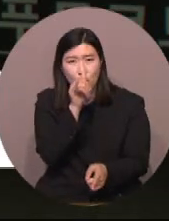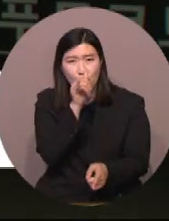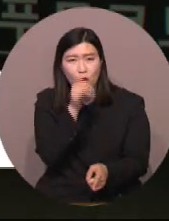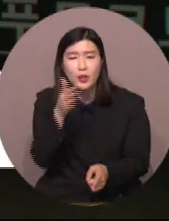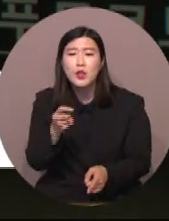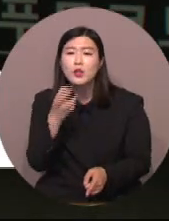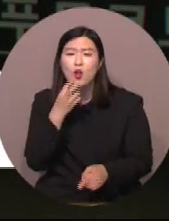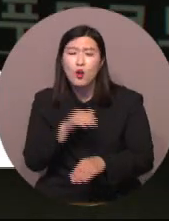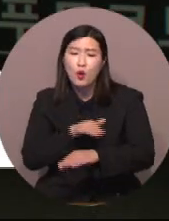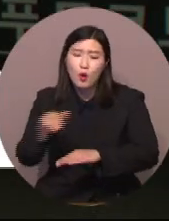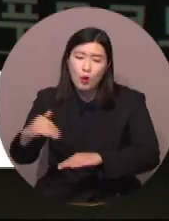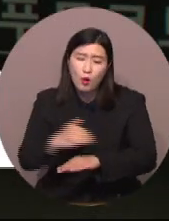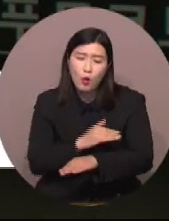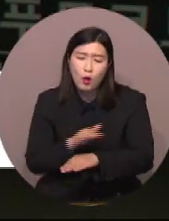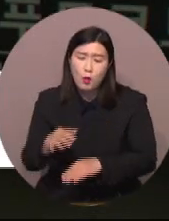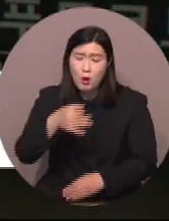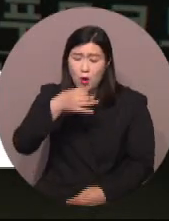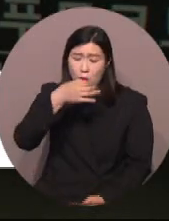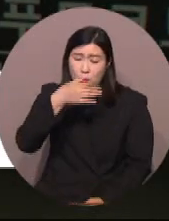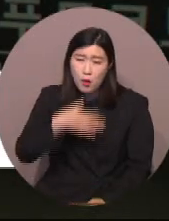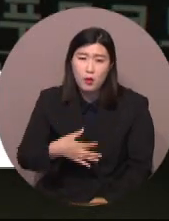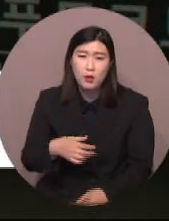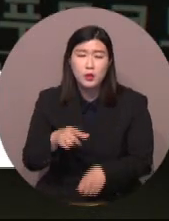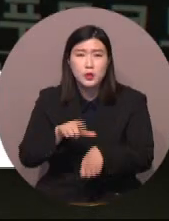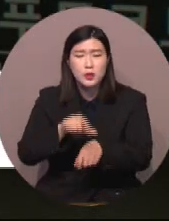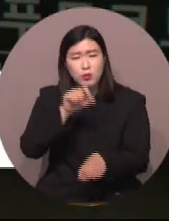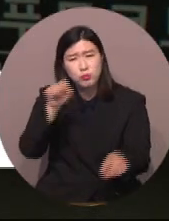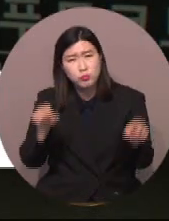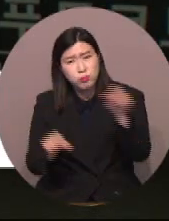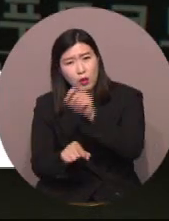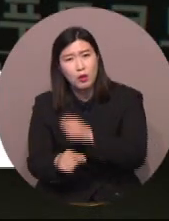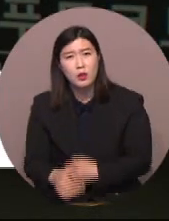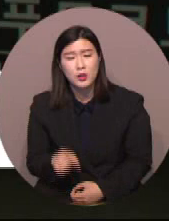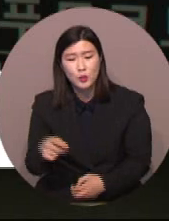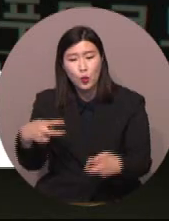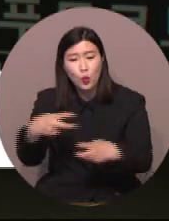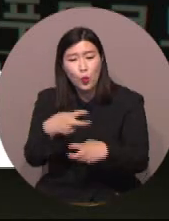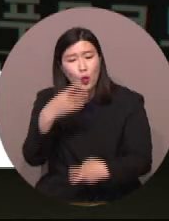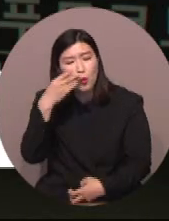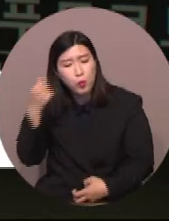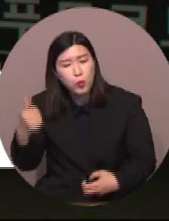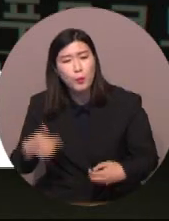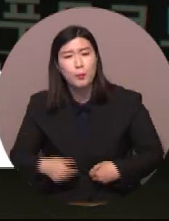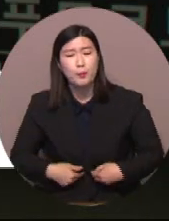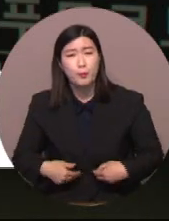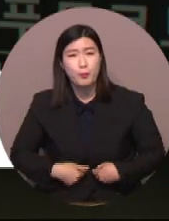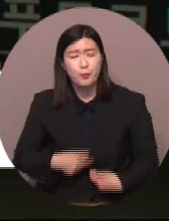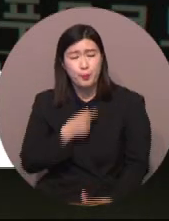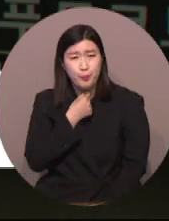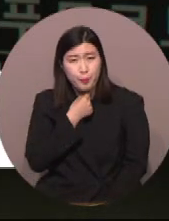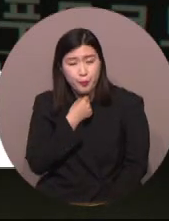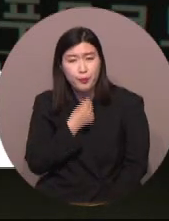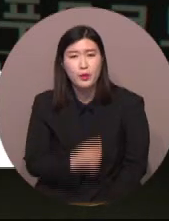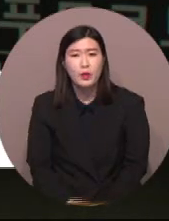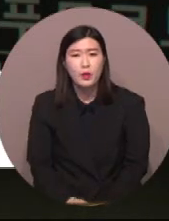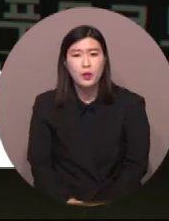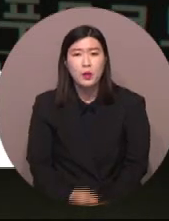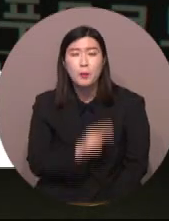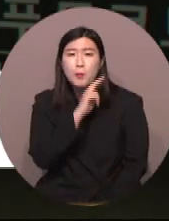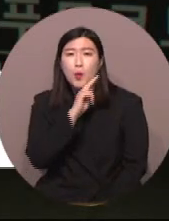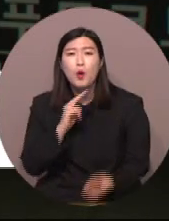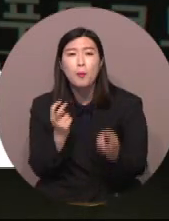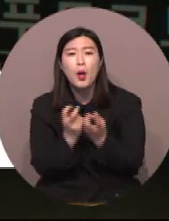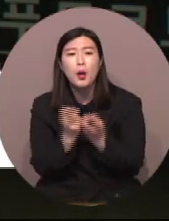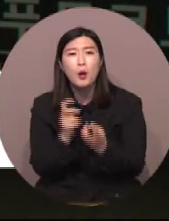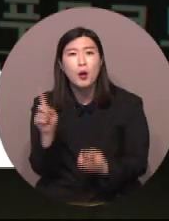서울 가능이 굉장히 힘들어 해서 저희 이쪽도 좀 편하게 갈 수 있는 방법 어떻게